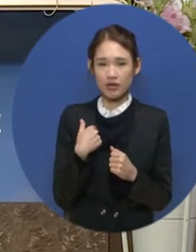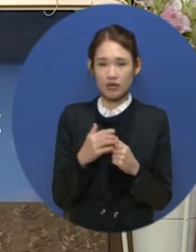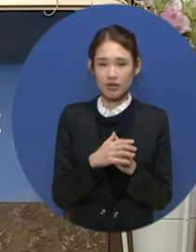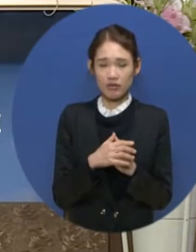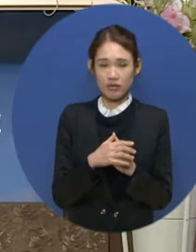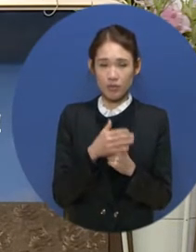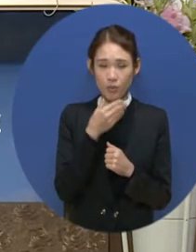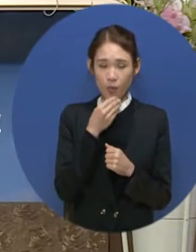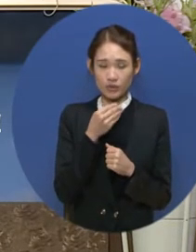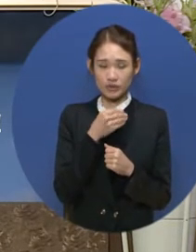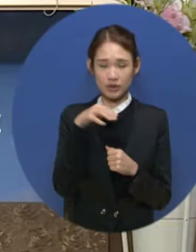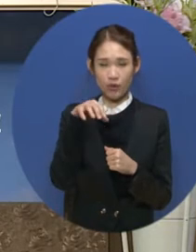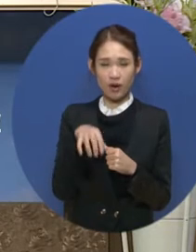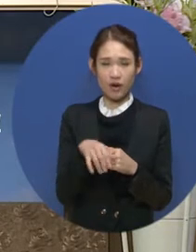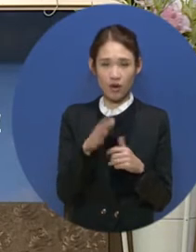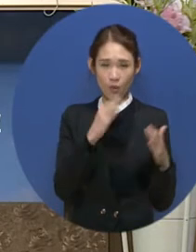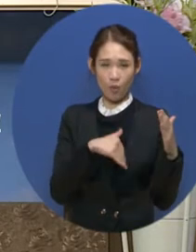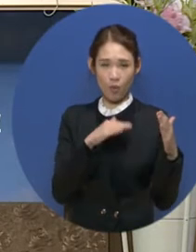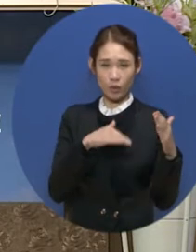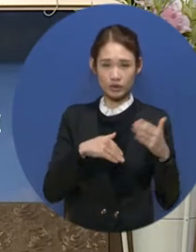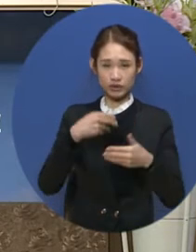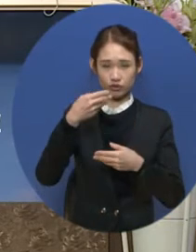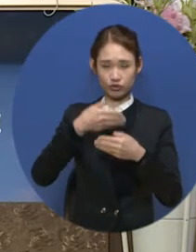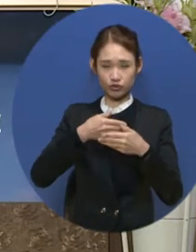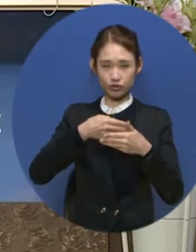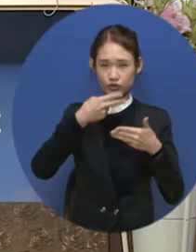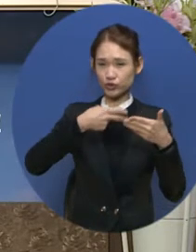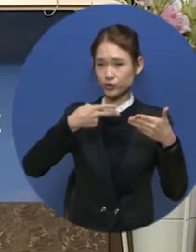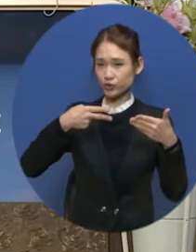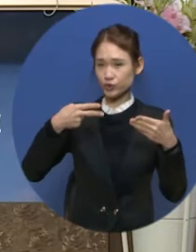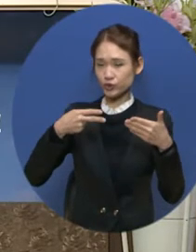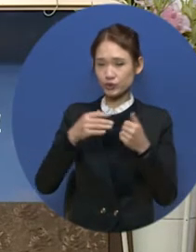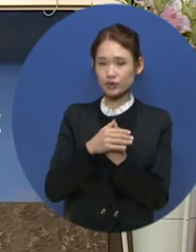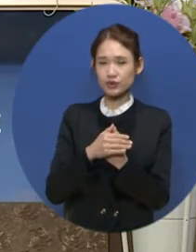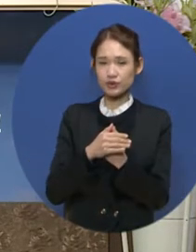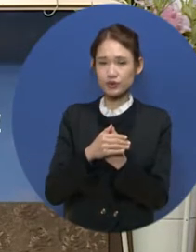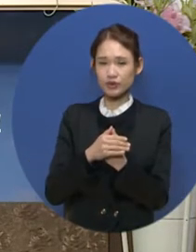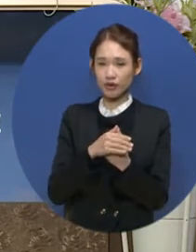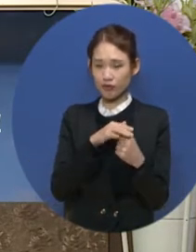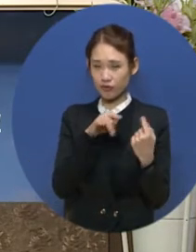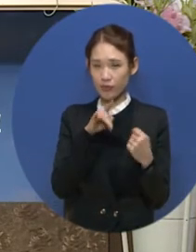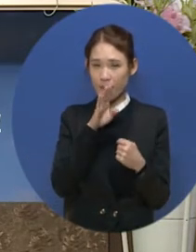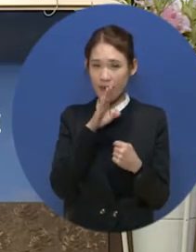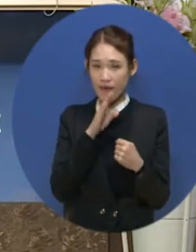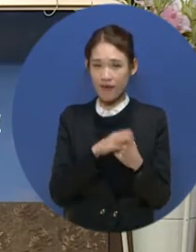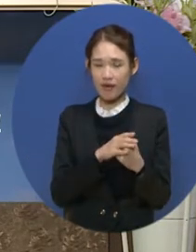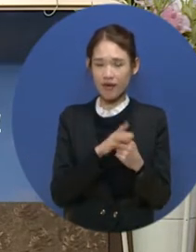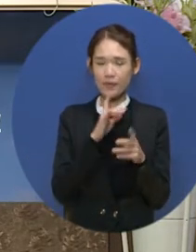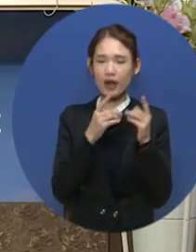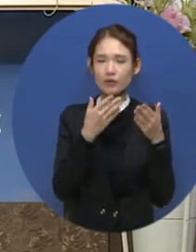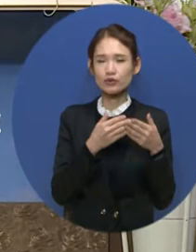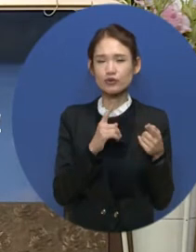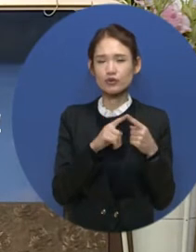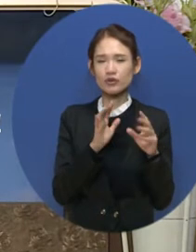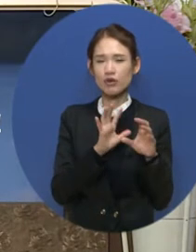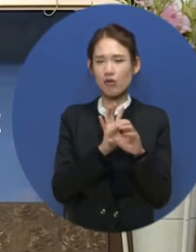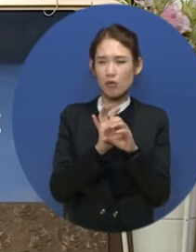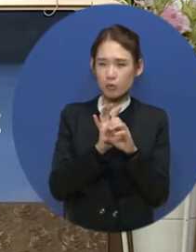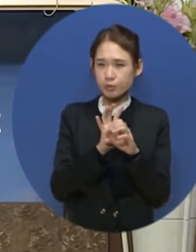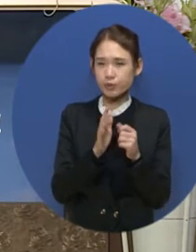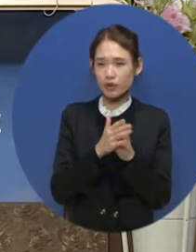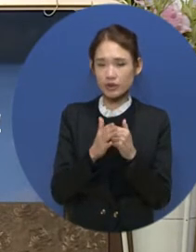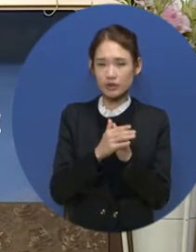이 복지관에서 공식 유튜브 채널 도요 매매로 라구요 그래서 말씀하신것처럼 이런 코로나 입으로 떨어져 지내야만 하는